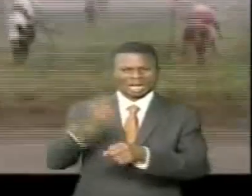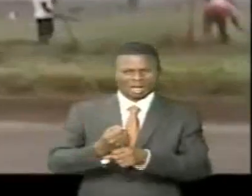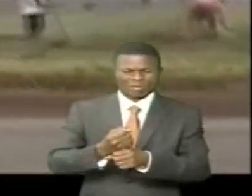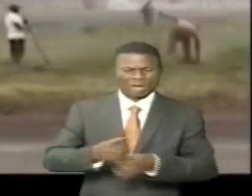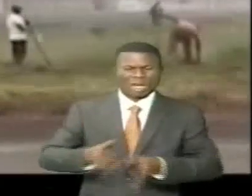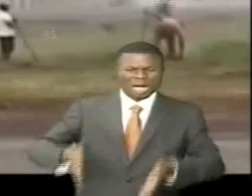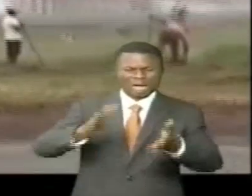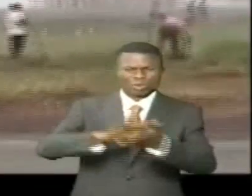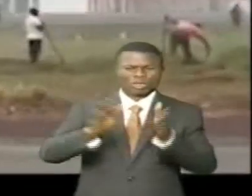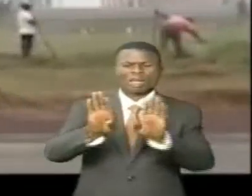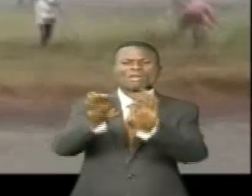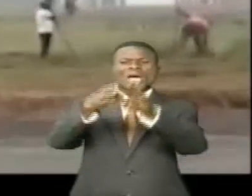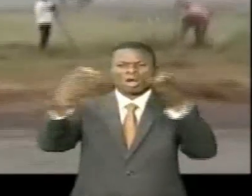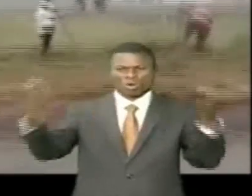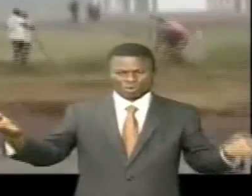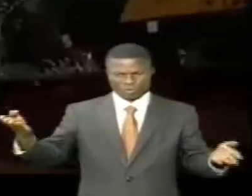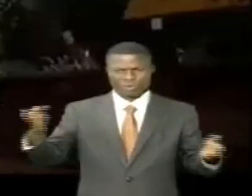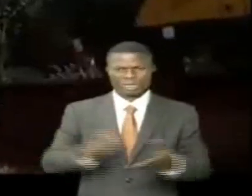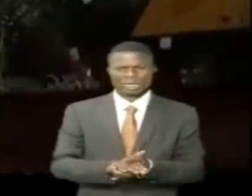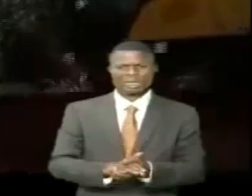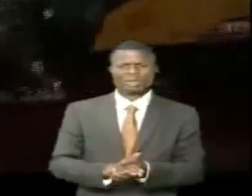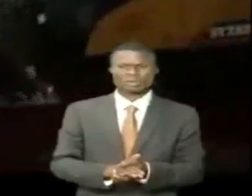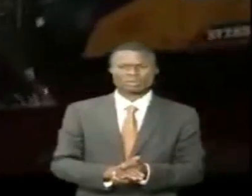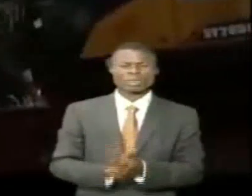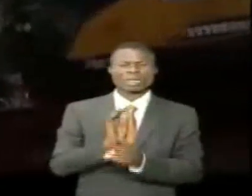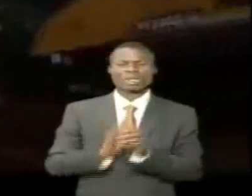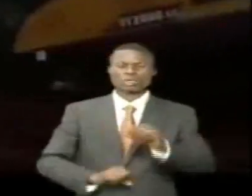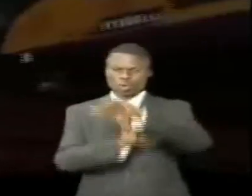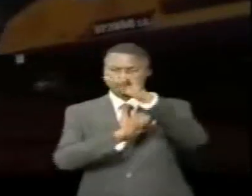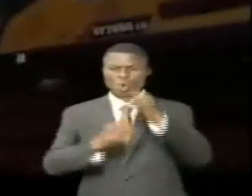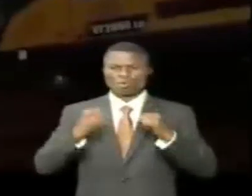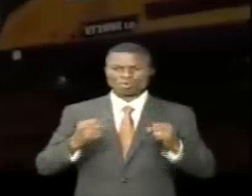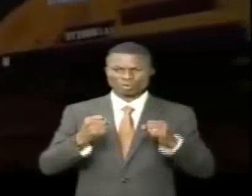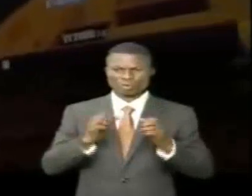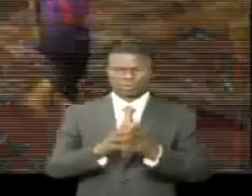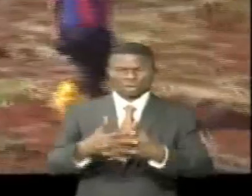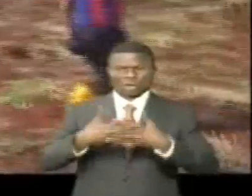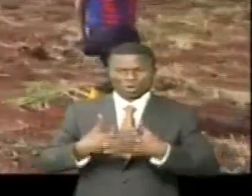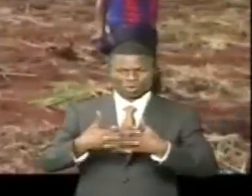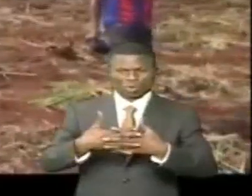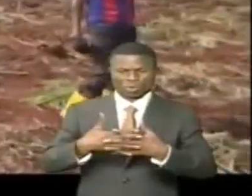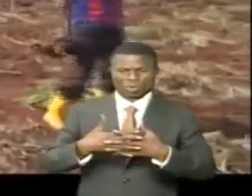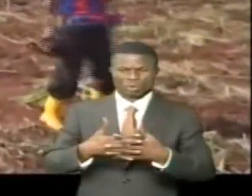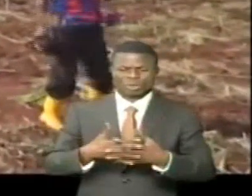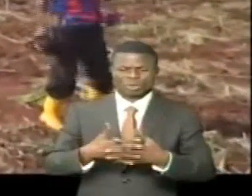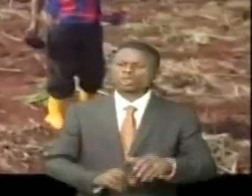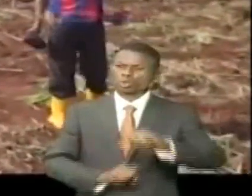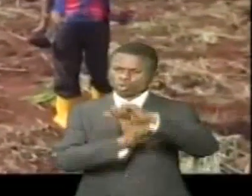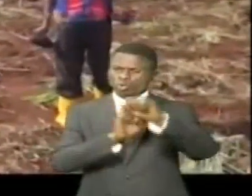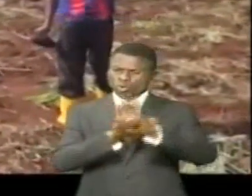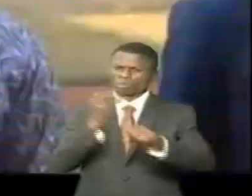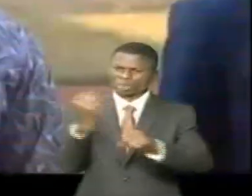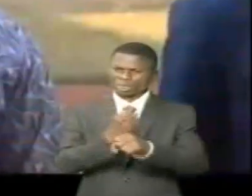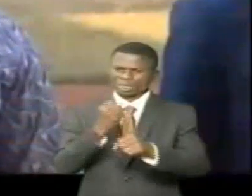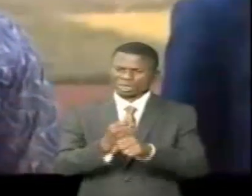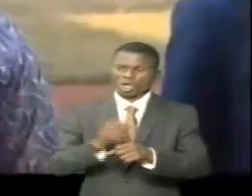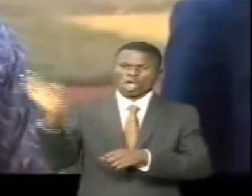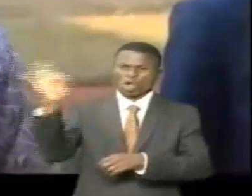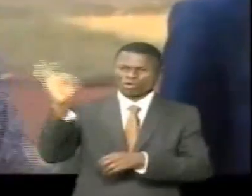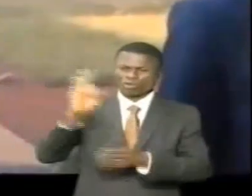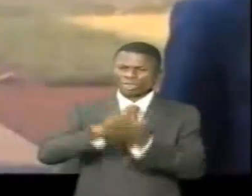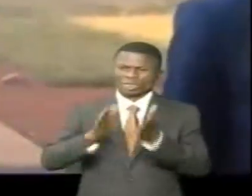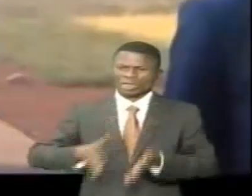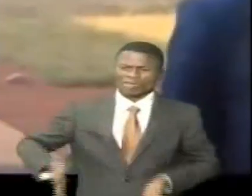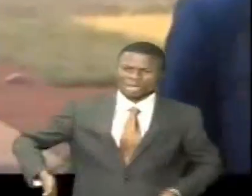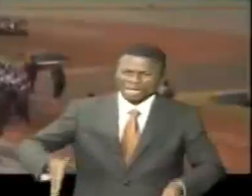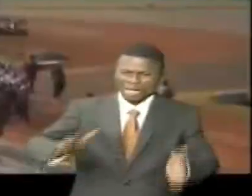porte d'entrée de la province avant l'intervention musclée de ce bulldozer qui a eu raison de l'importante forêt devenue le cauchemar